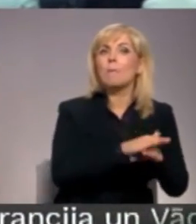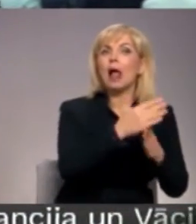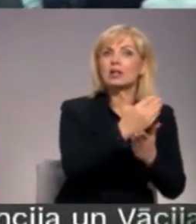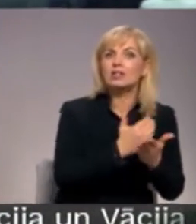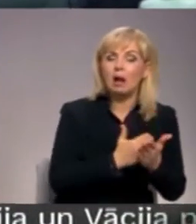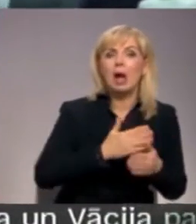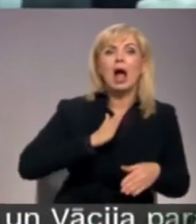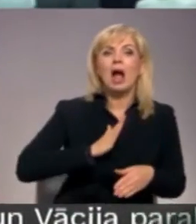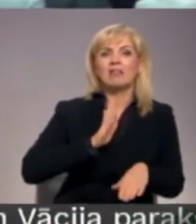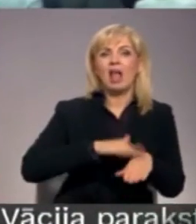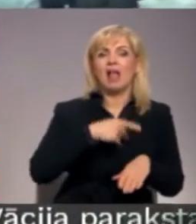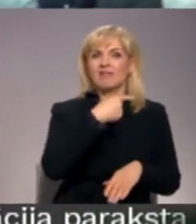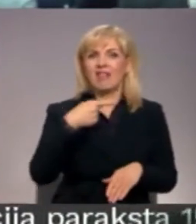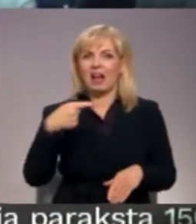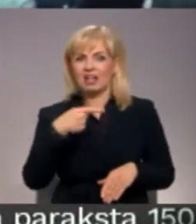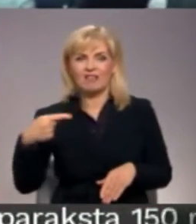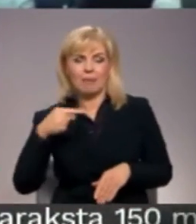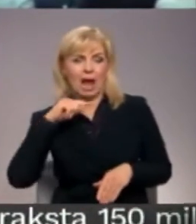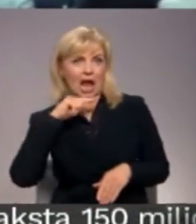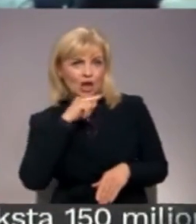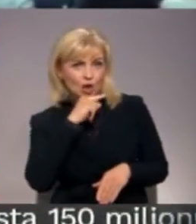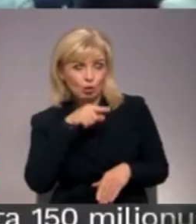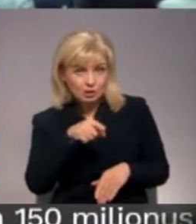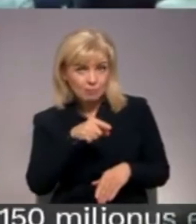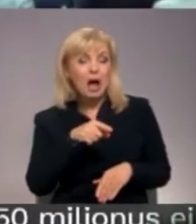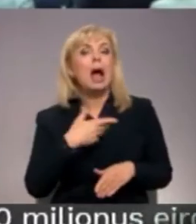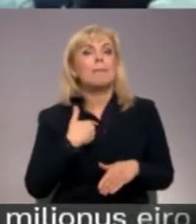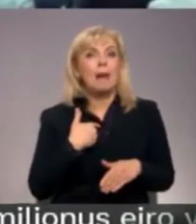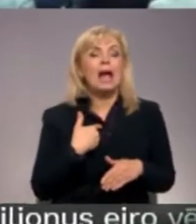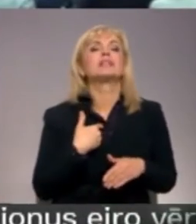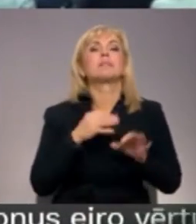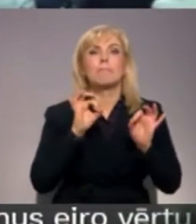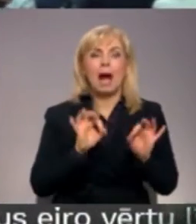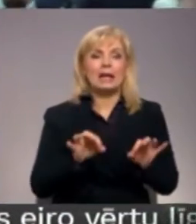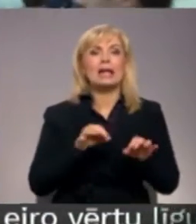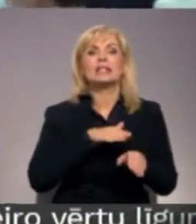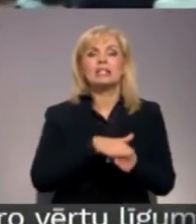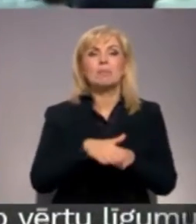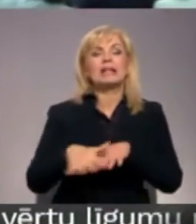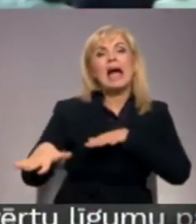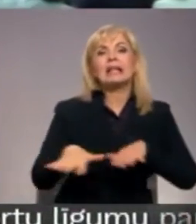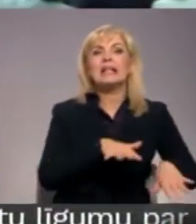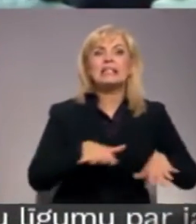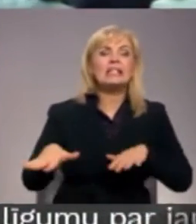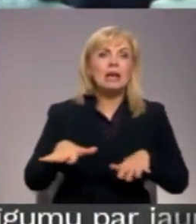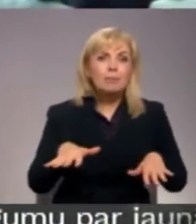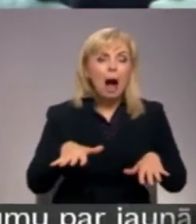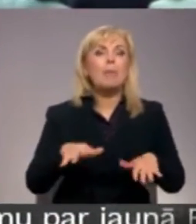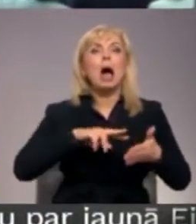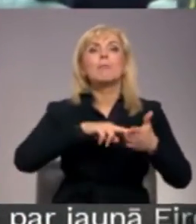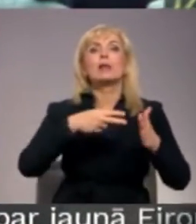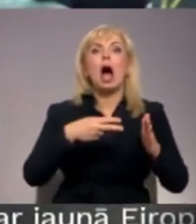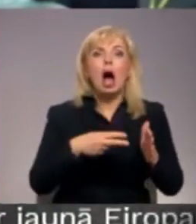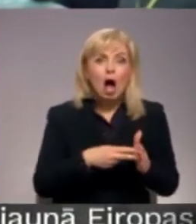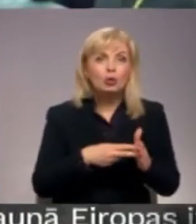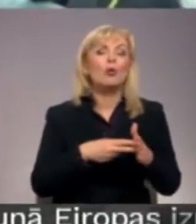visām gaidāmām negatīvām ekonomiskām sekām. Mēs pieņemam ļoti skaidu rīcības plānu valdībā, mēs to rīcības plānu īstenojam saucamo